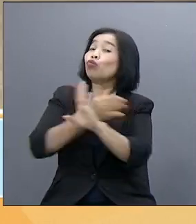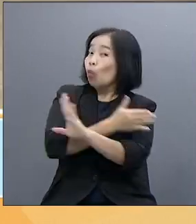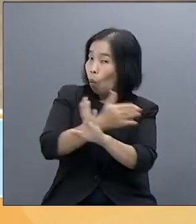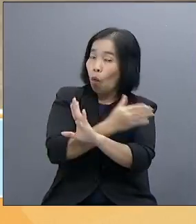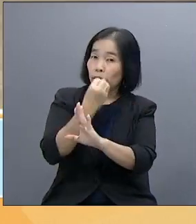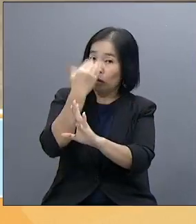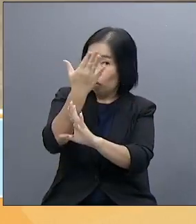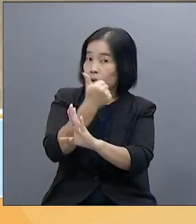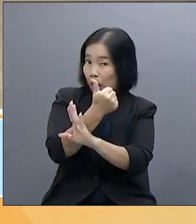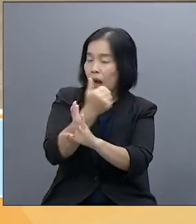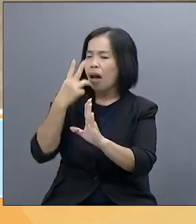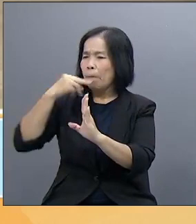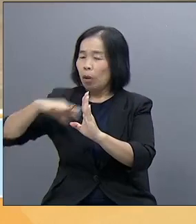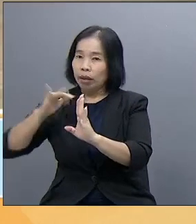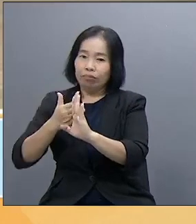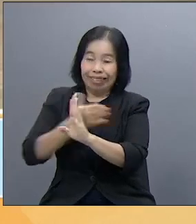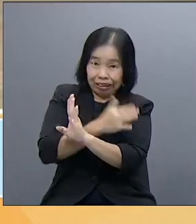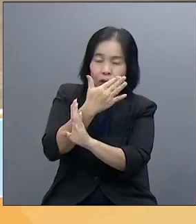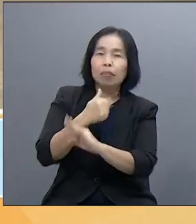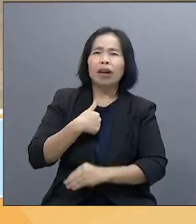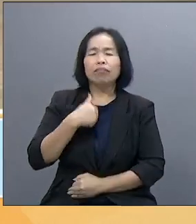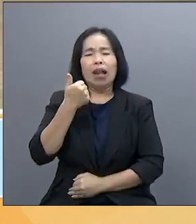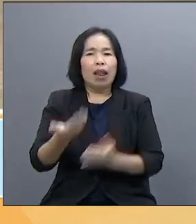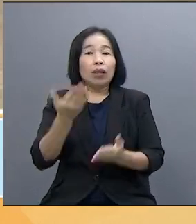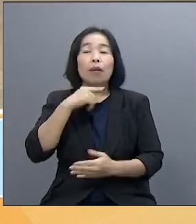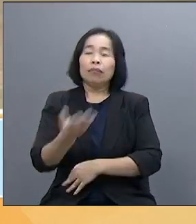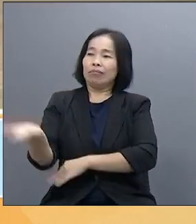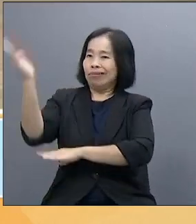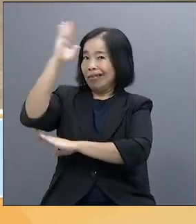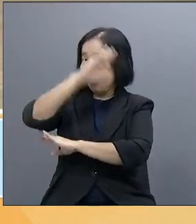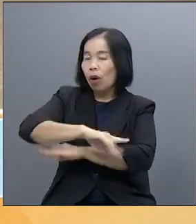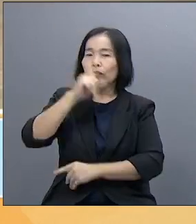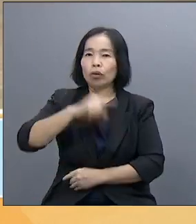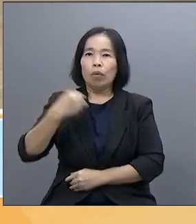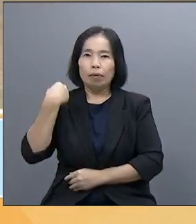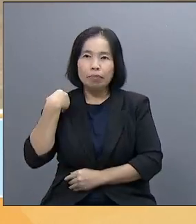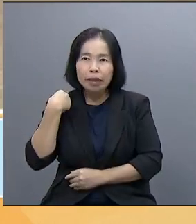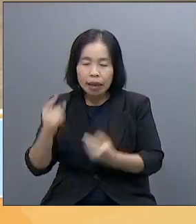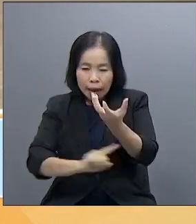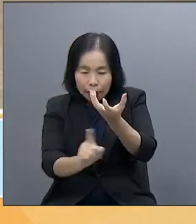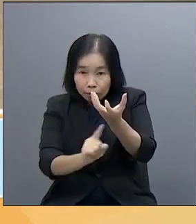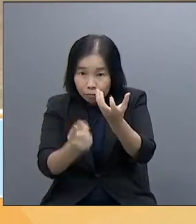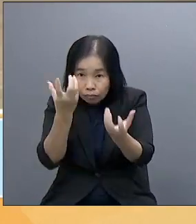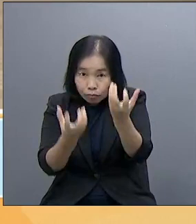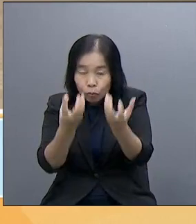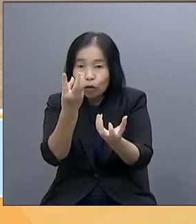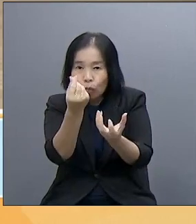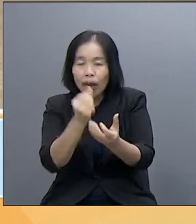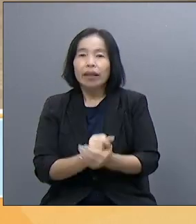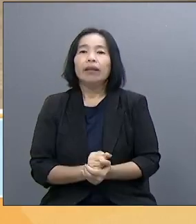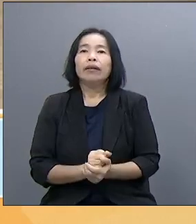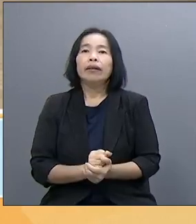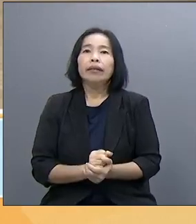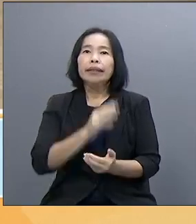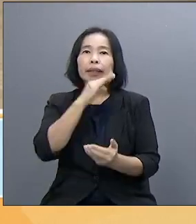ๆก็ส่วนมากแล้วใหตามความต้องการในแต่ละวัน ก็คือพันมิลลิกรัม ประมาณพันมิลลิกรัมต่อวัน เยอะไปก็ไม่ดี ใช่ครับ นะคะทีนี้นอกจากแคลเซียมแล้วมันจ